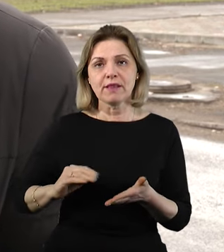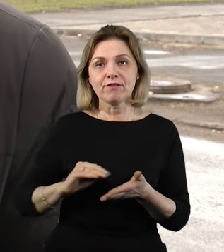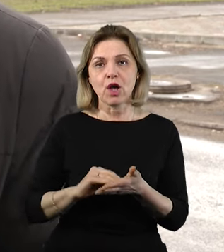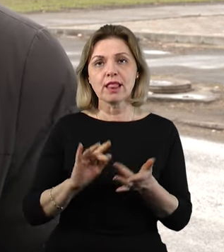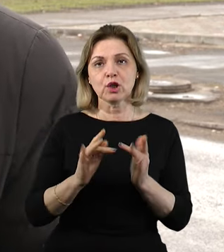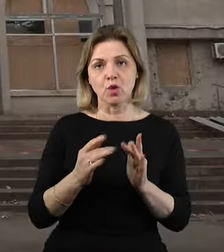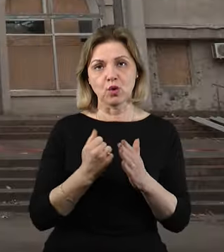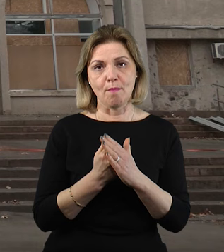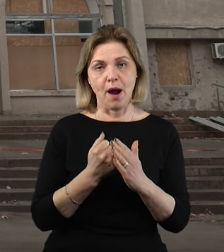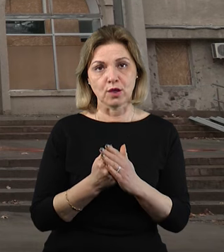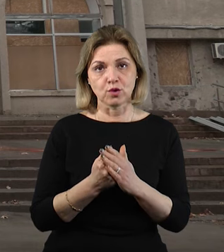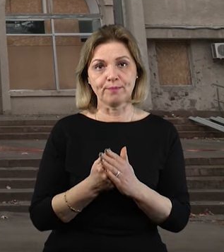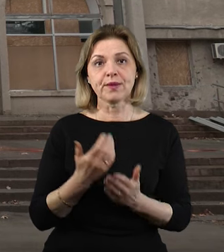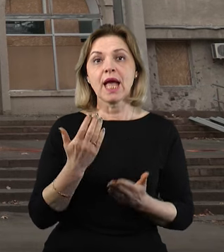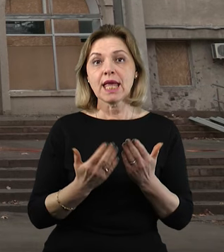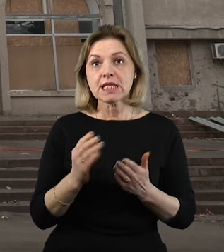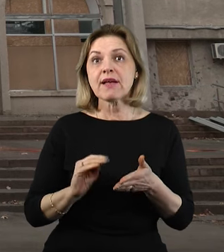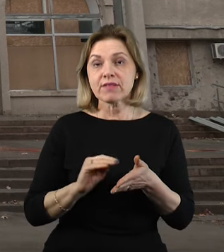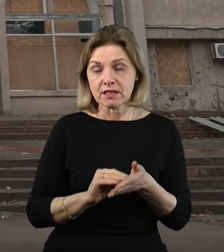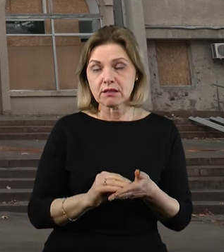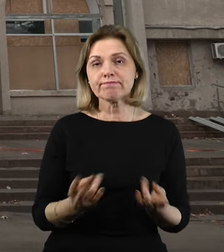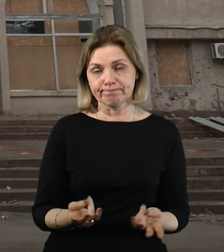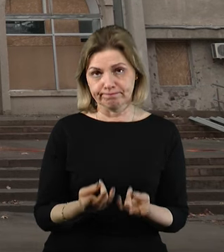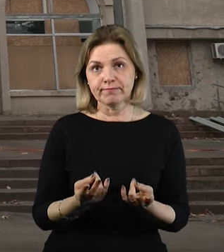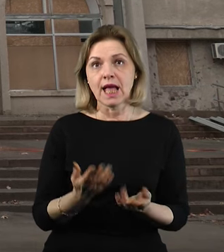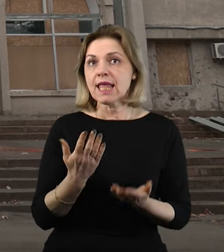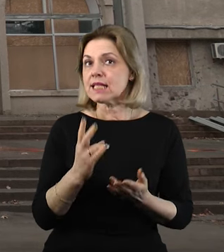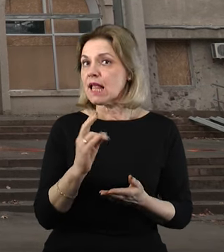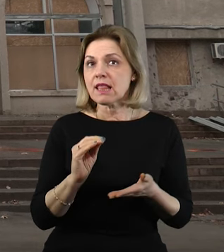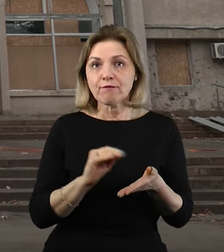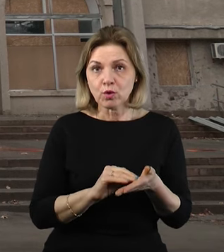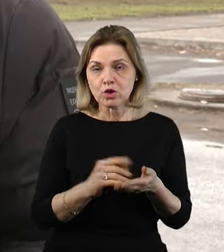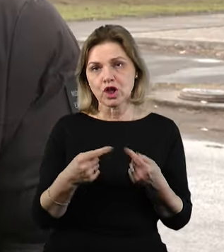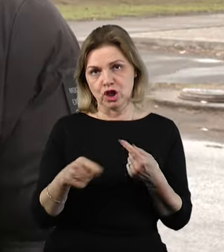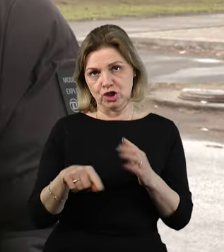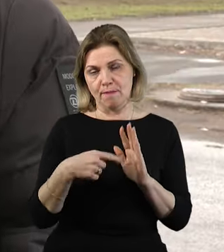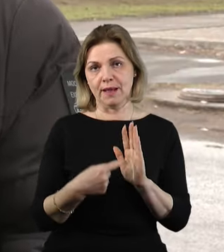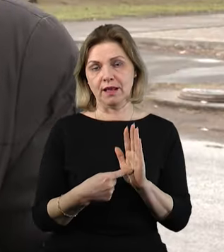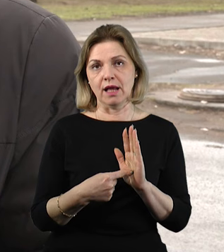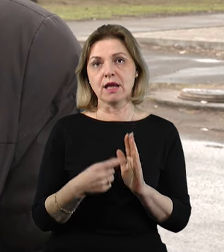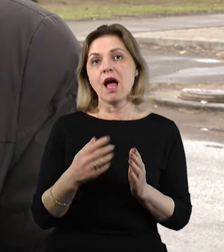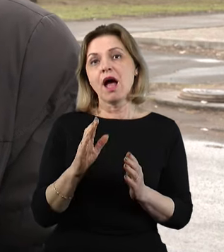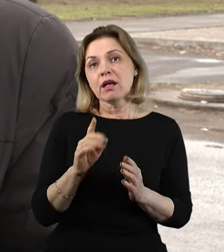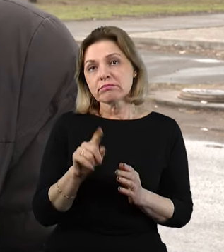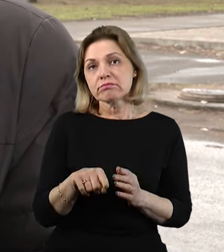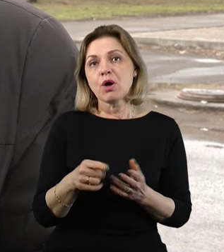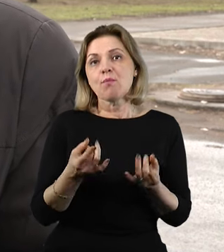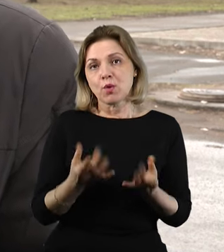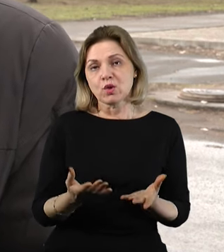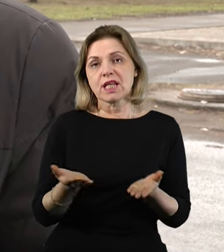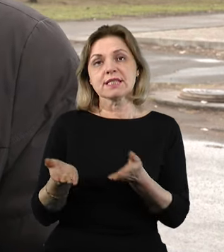в електронну базу. Якщо їх внесли, вони вже чинні. Да. Якщо він не вносився, то це інше питання. Да, дійсно, ті дипломи тоді просто